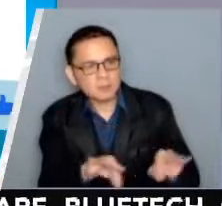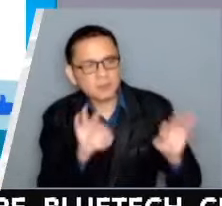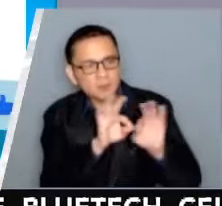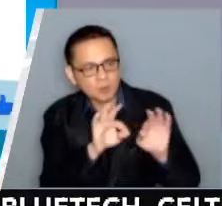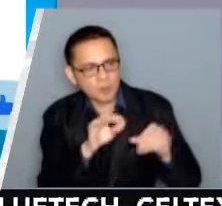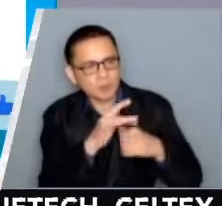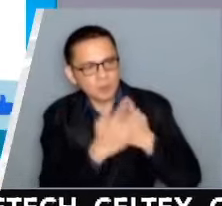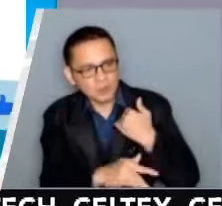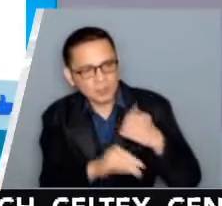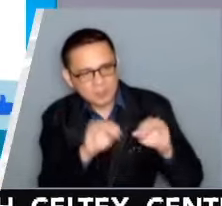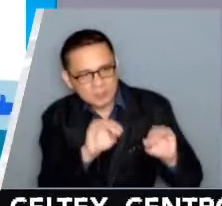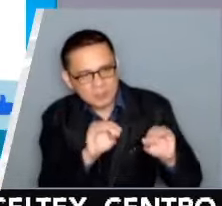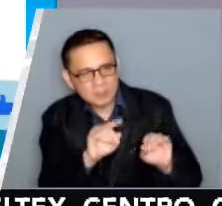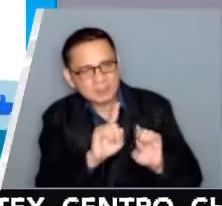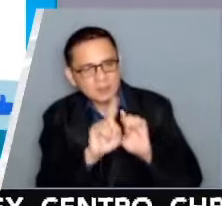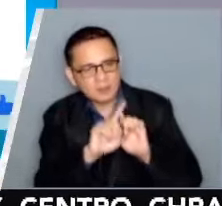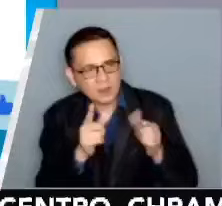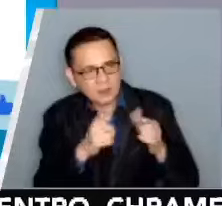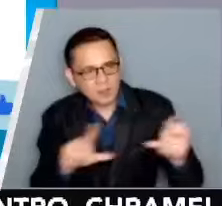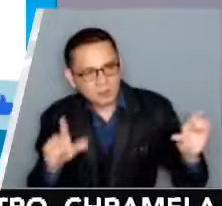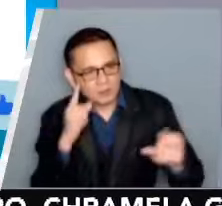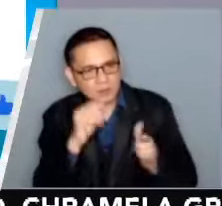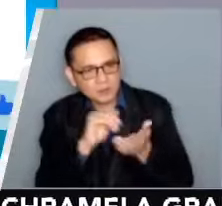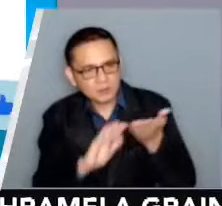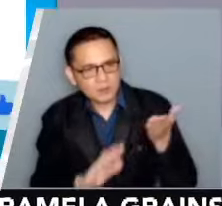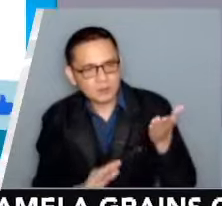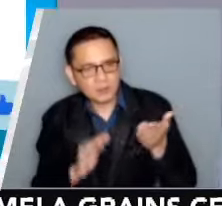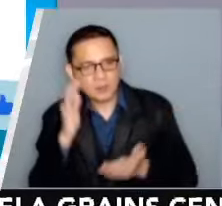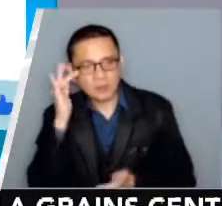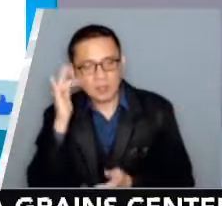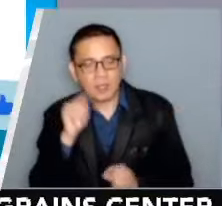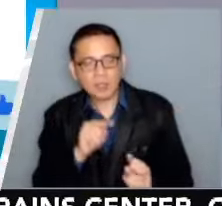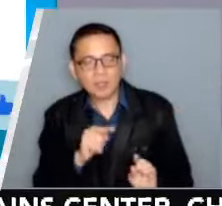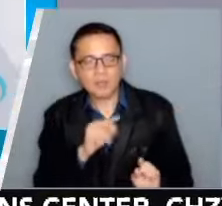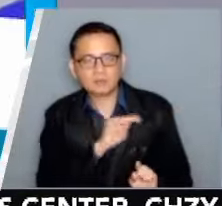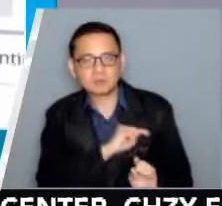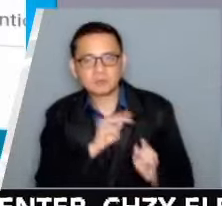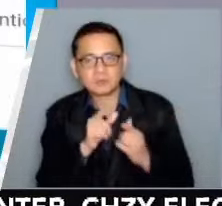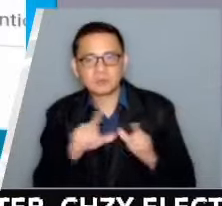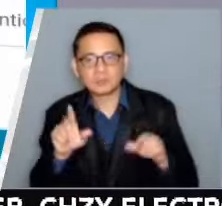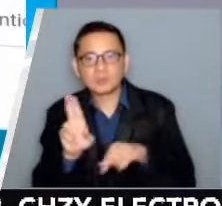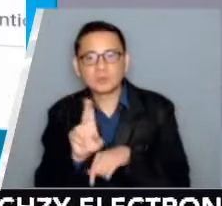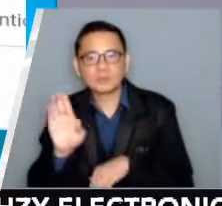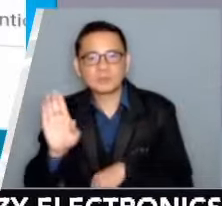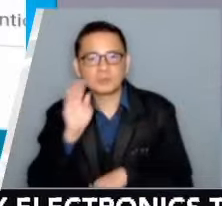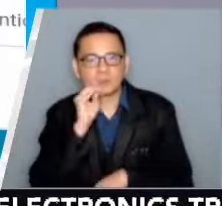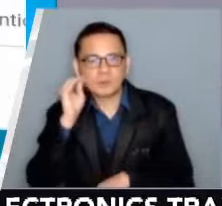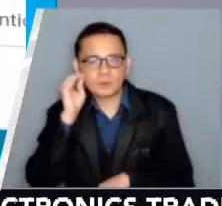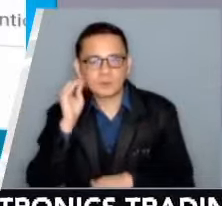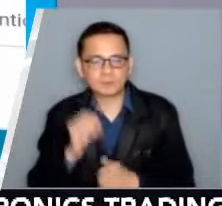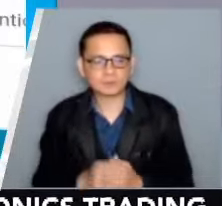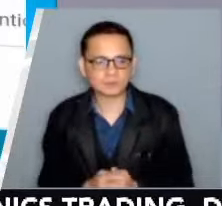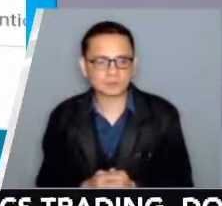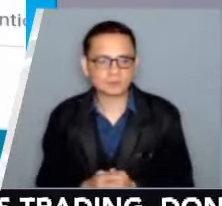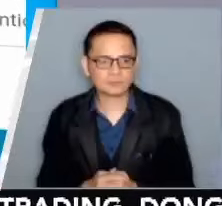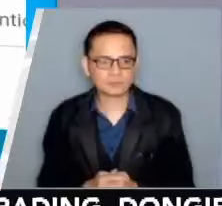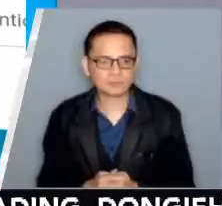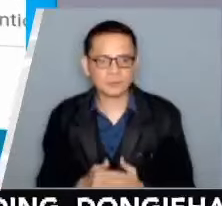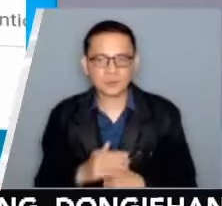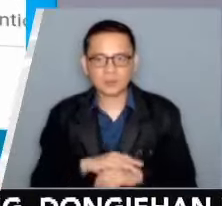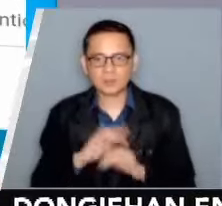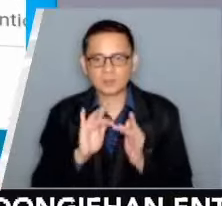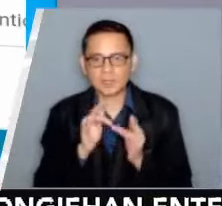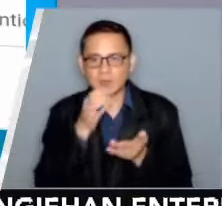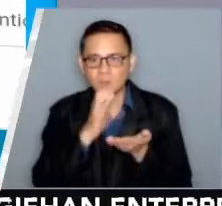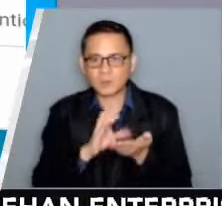estudyante. Natututunan naman daw kasi ang mother tongue sa bahay. Mga kapuso, ayan, makisali po sa aming online talakayan sa iba't